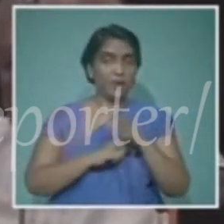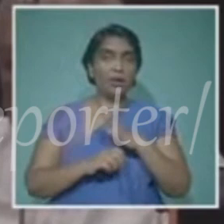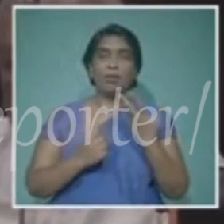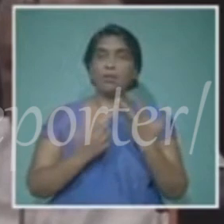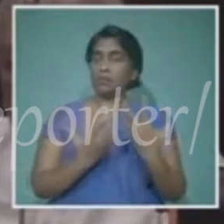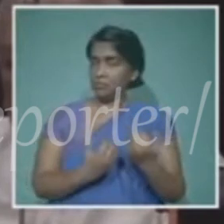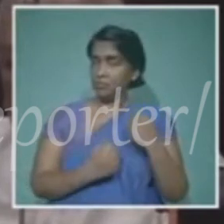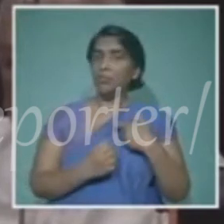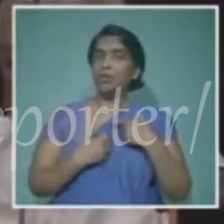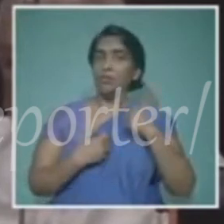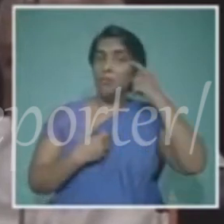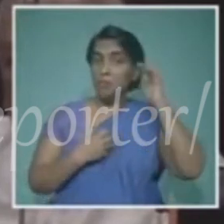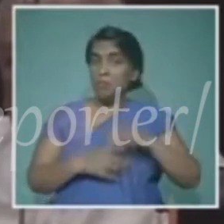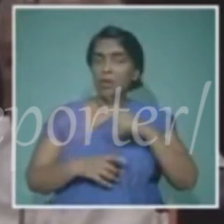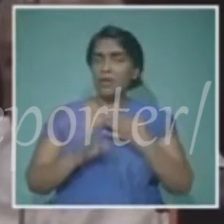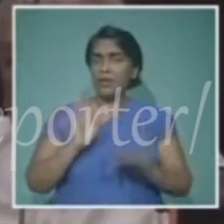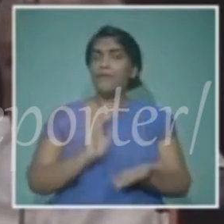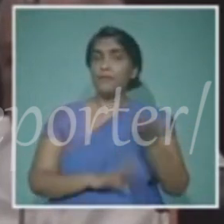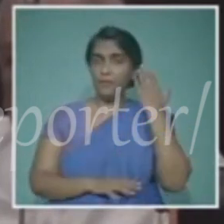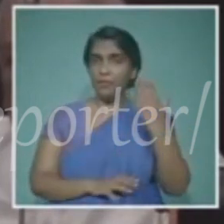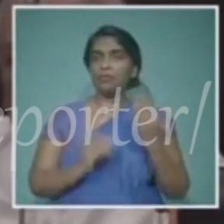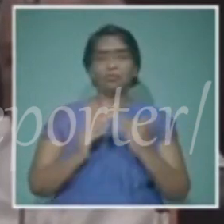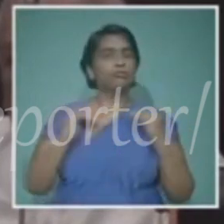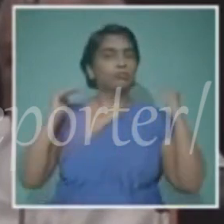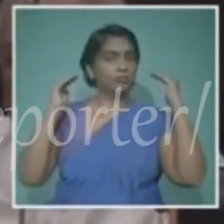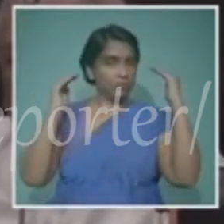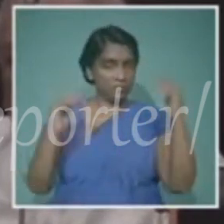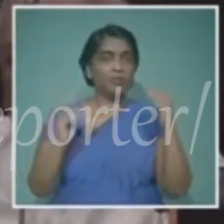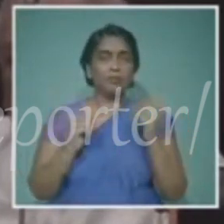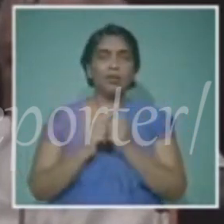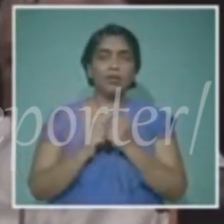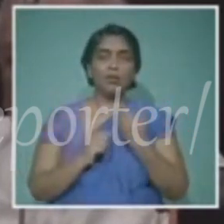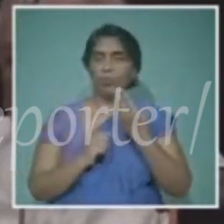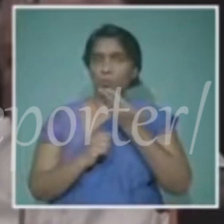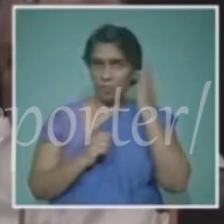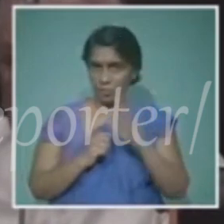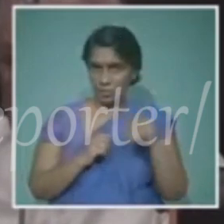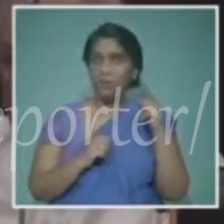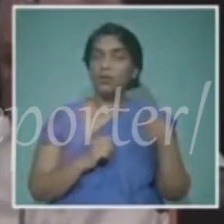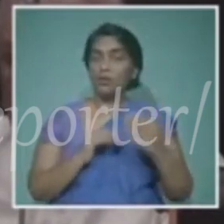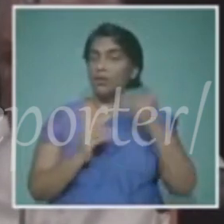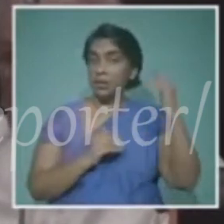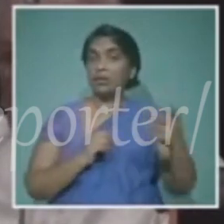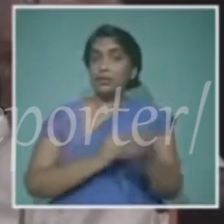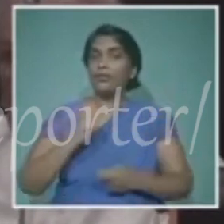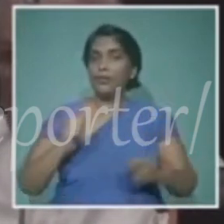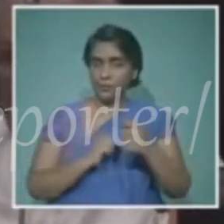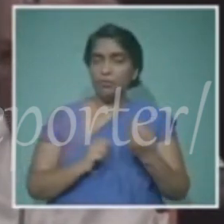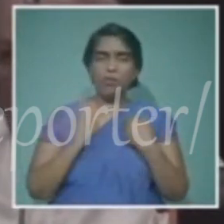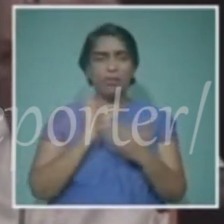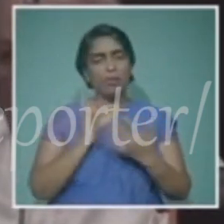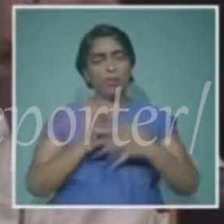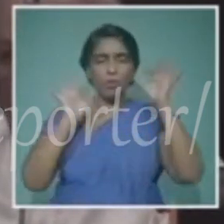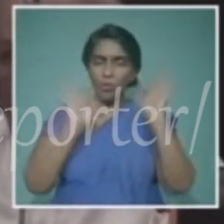අස්වැන්න අපේක්ෂිත ප්‍රමාණයට වඩා ඉහළ නැග්වා ගන්නට අපට පුළුවන් වුණා. ඉදිරි මහ කන්නේ කරදරයකින්